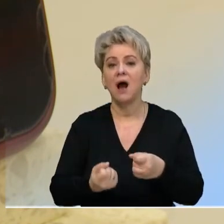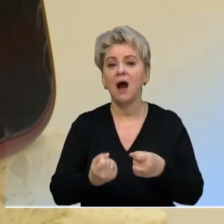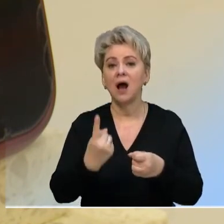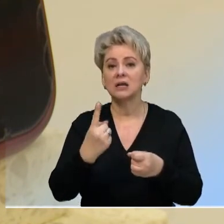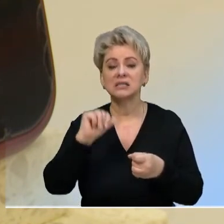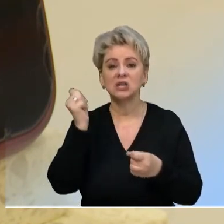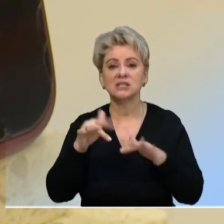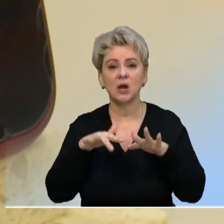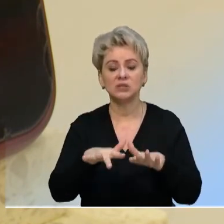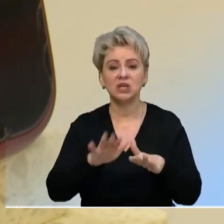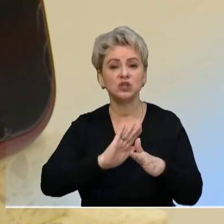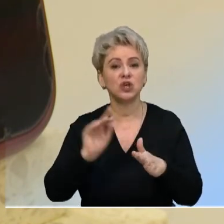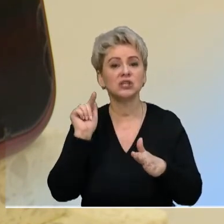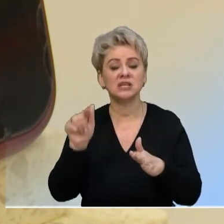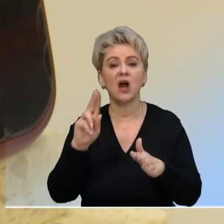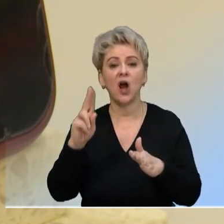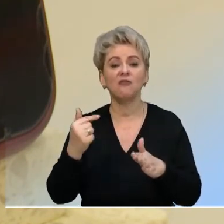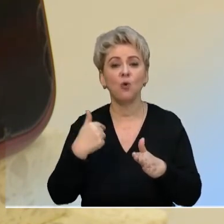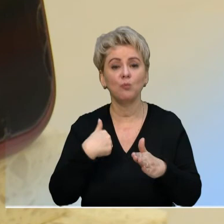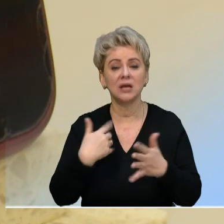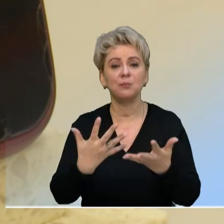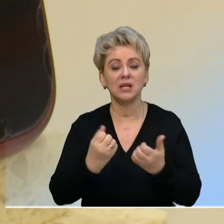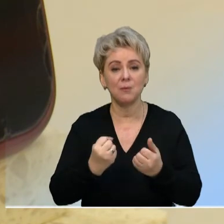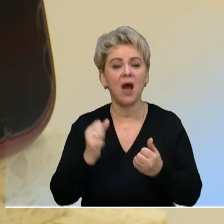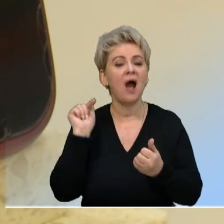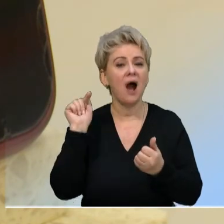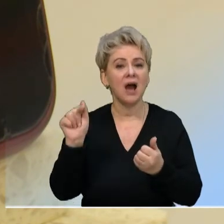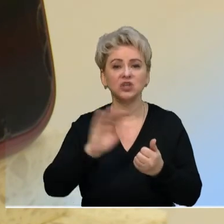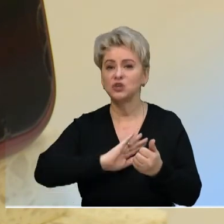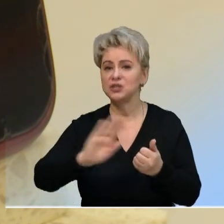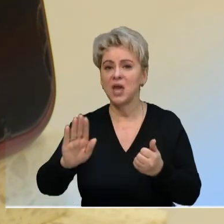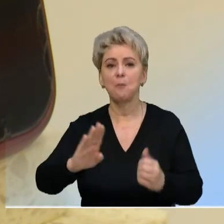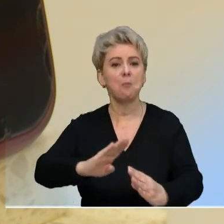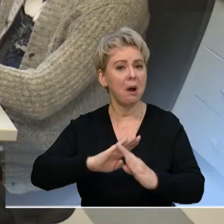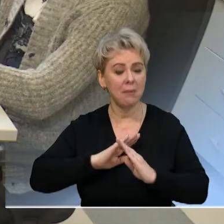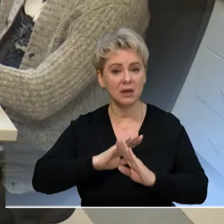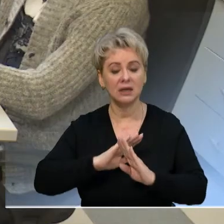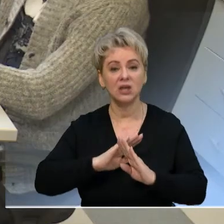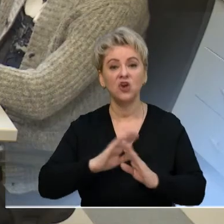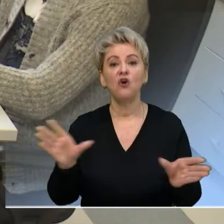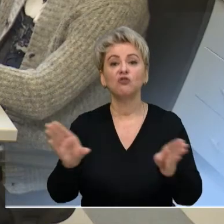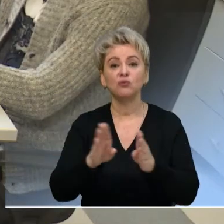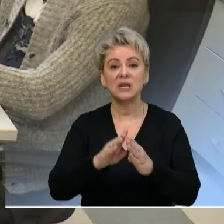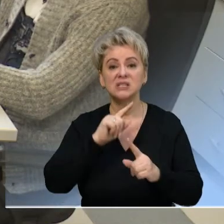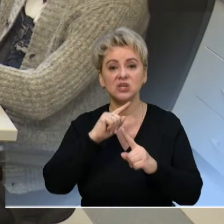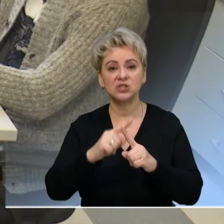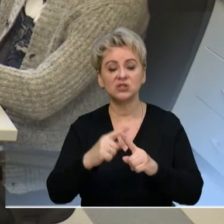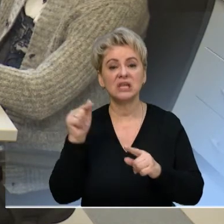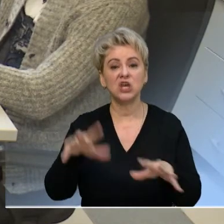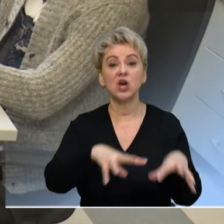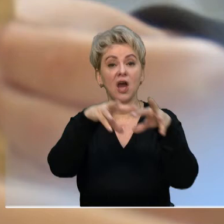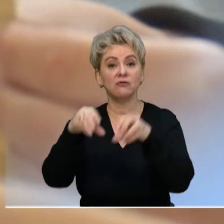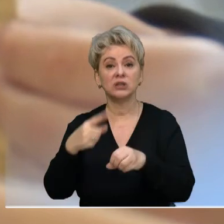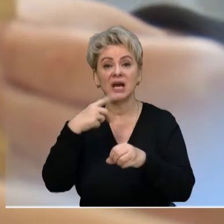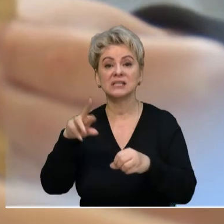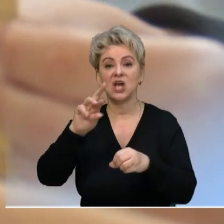оказались на самом деле не теми, за кого мы их принимали. То есть они не помогли совершенно. Вместе с сестрой их эвакуируют